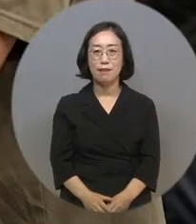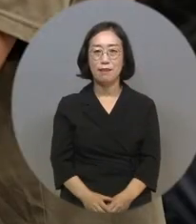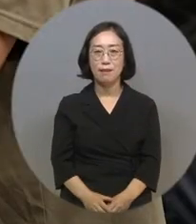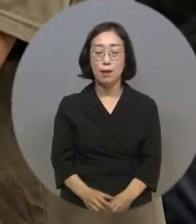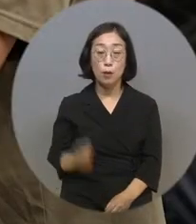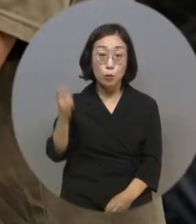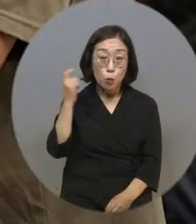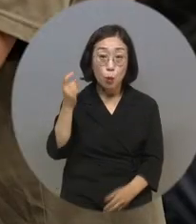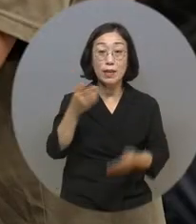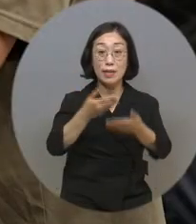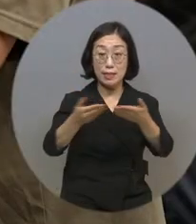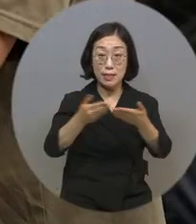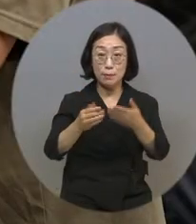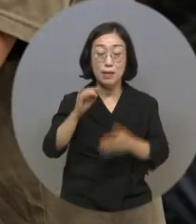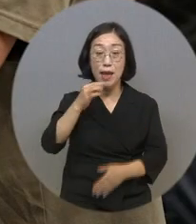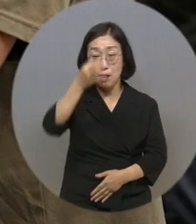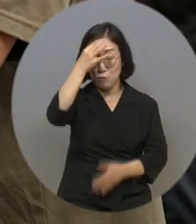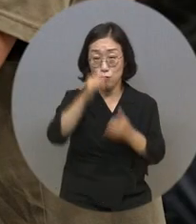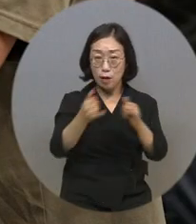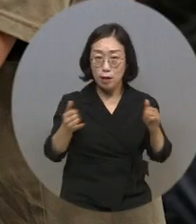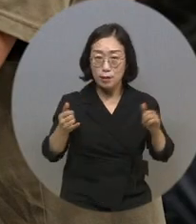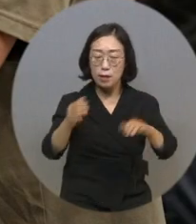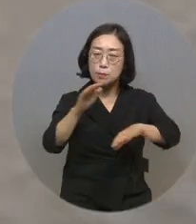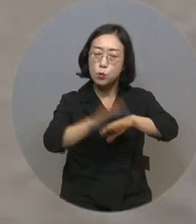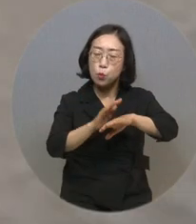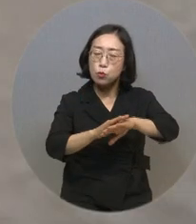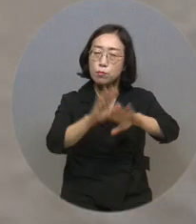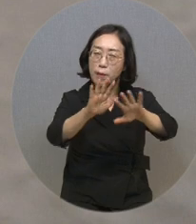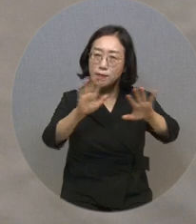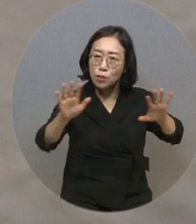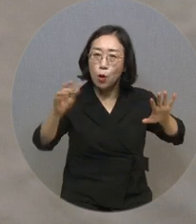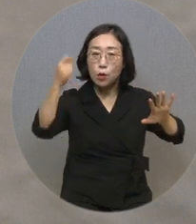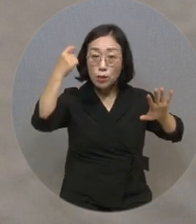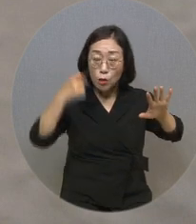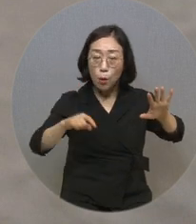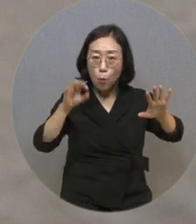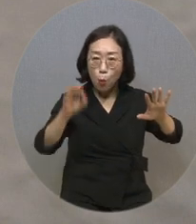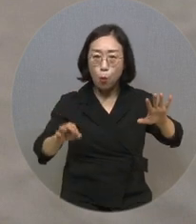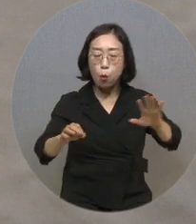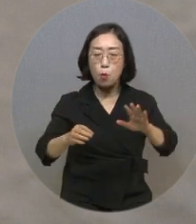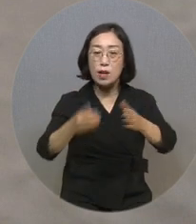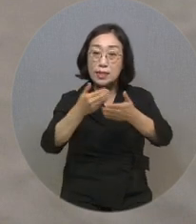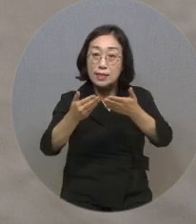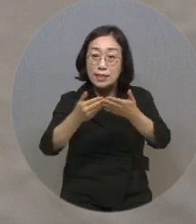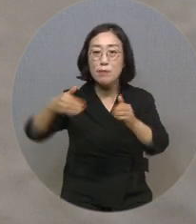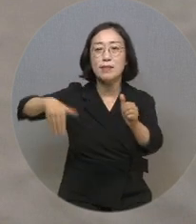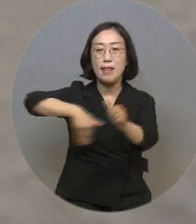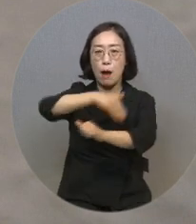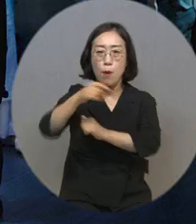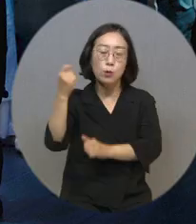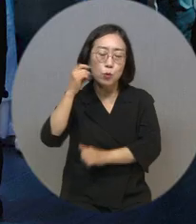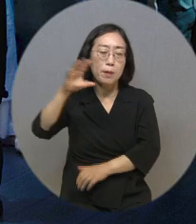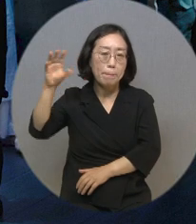소리 그림은 예술가들의 그림을 손으로 만지고 작업 현장의 생생한 소리를 들을 수 있는